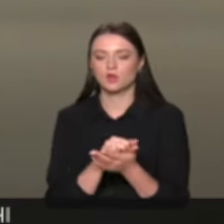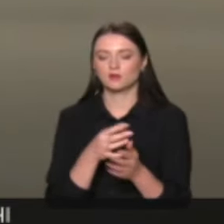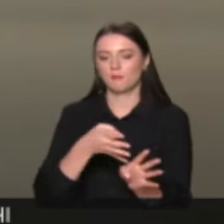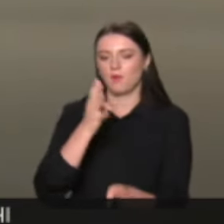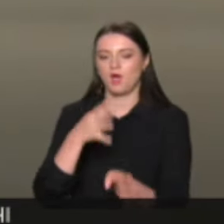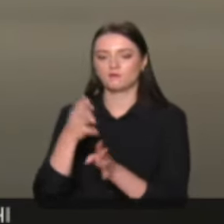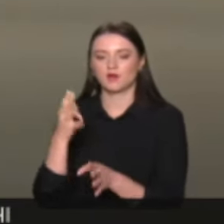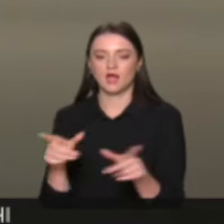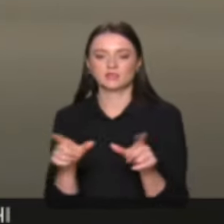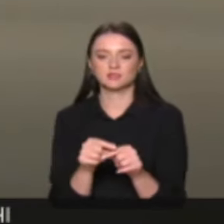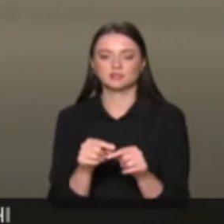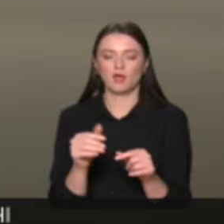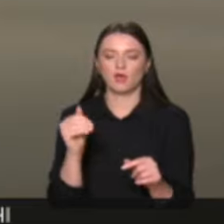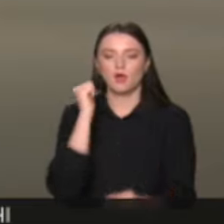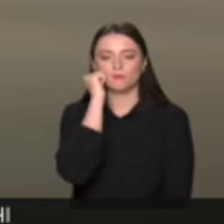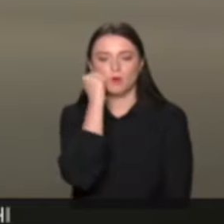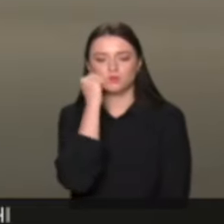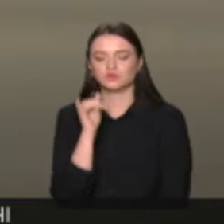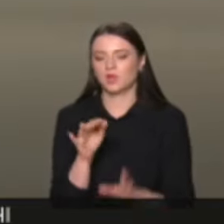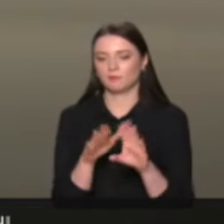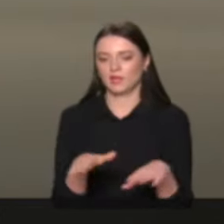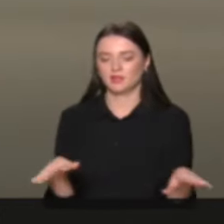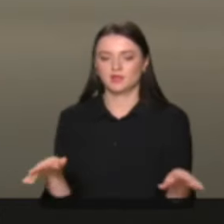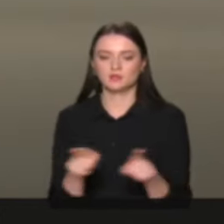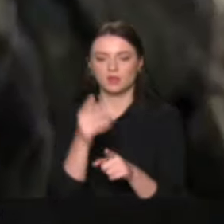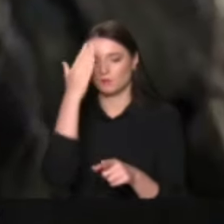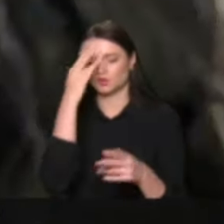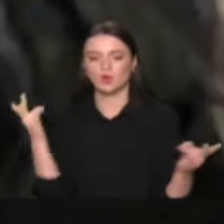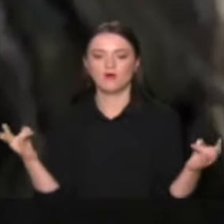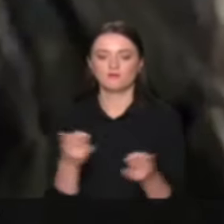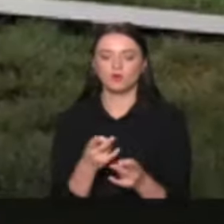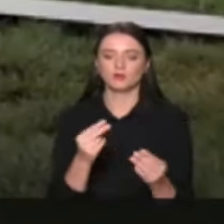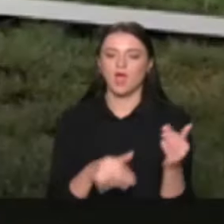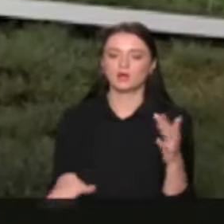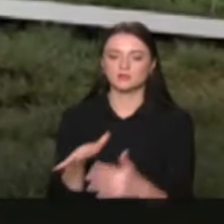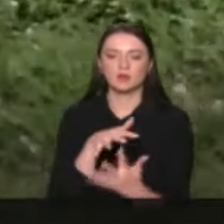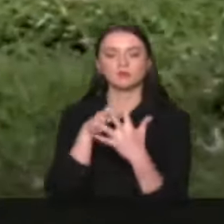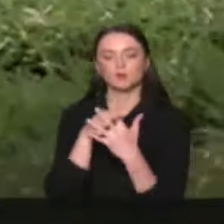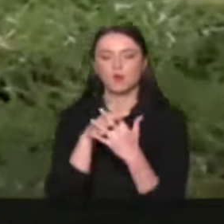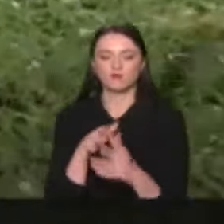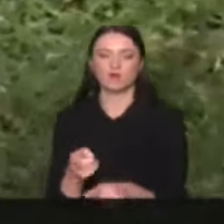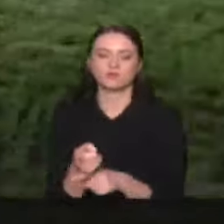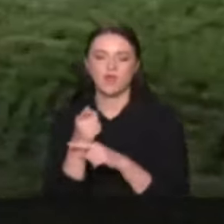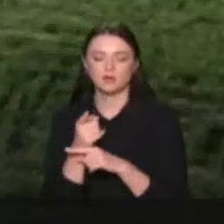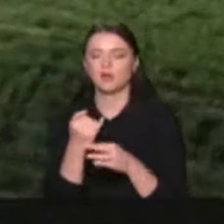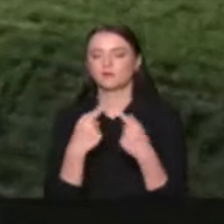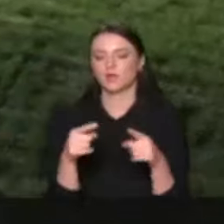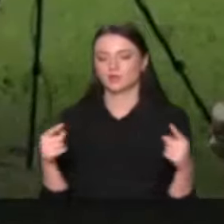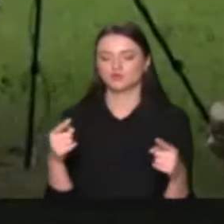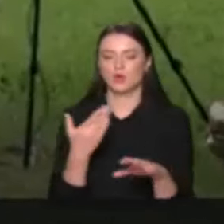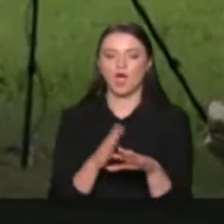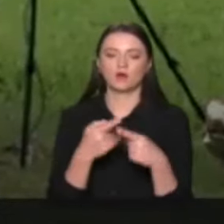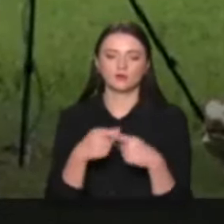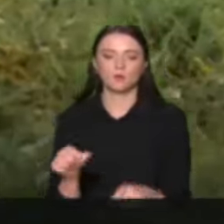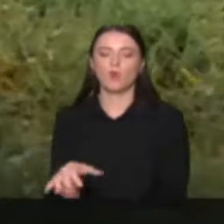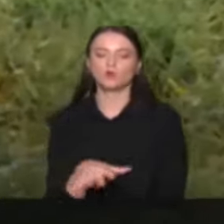з маленькими бабусями і дітьми. Таким чином, потреба в наземних боях з танками та іншою артилерією може